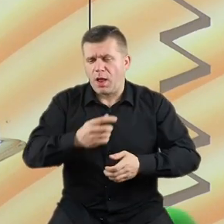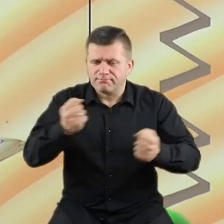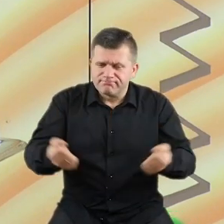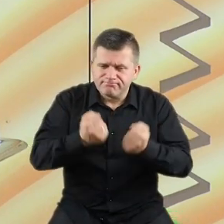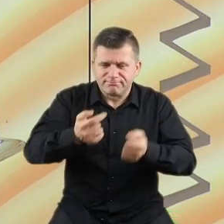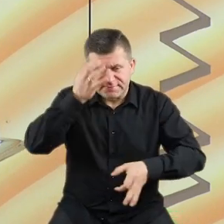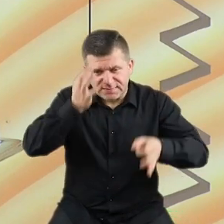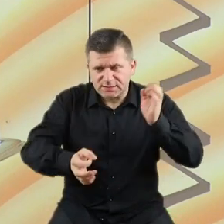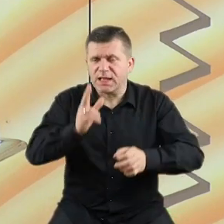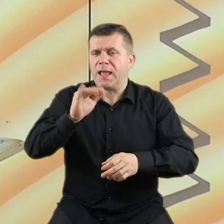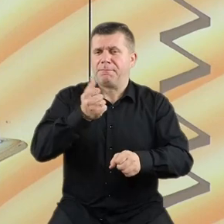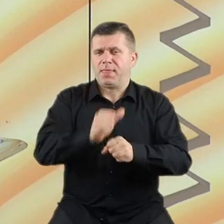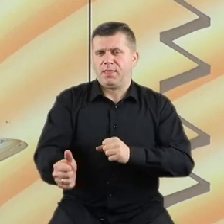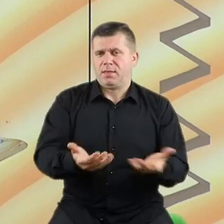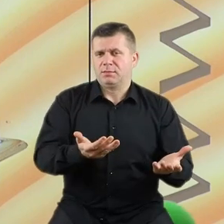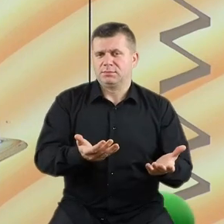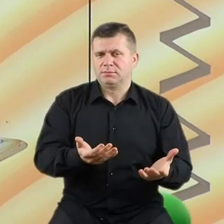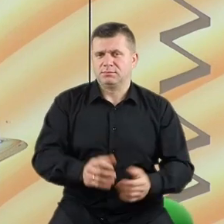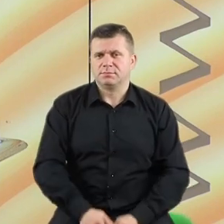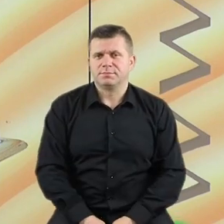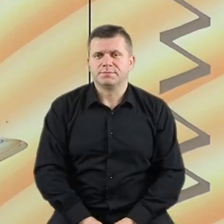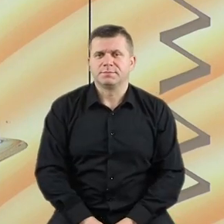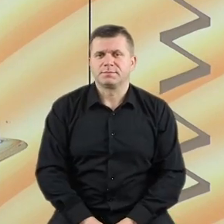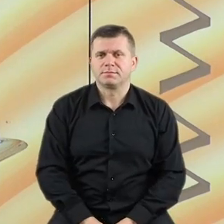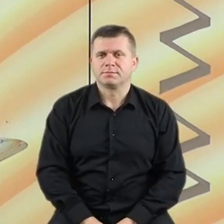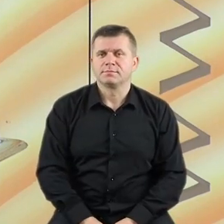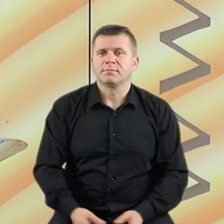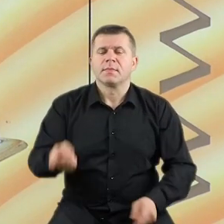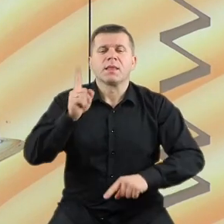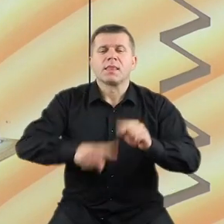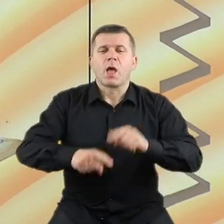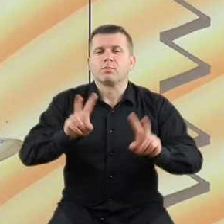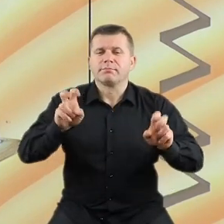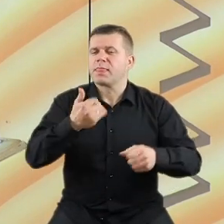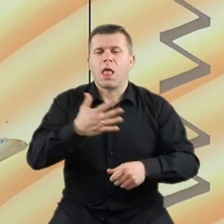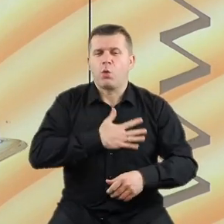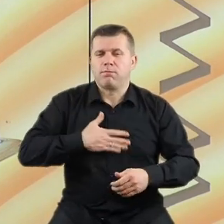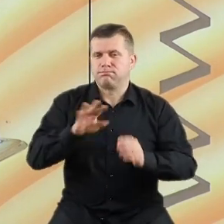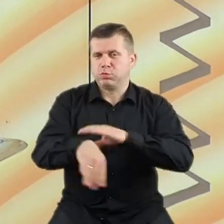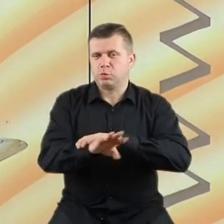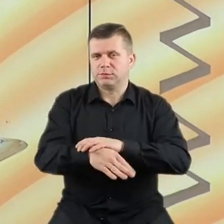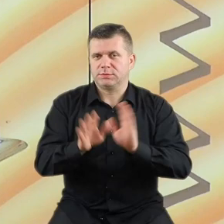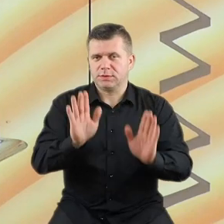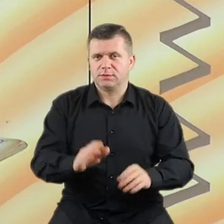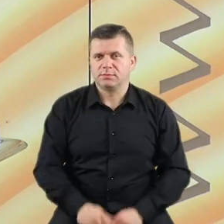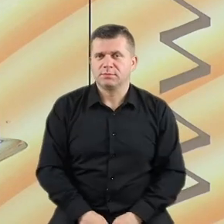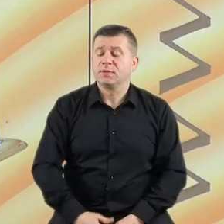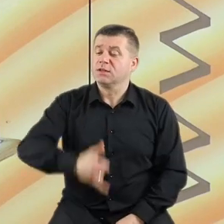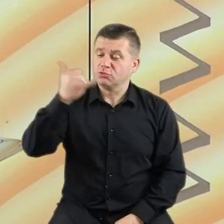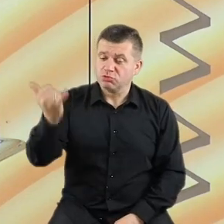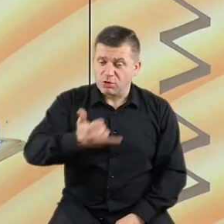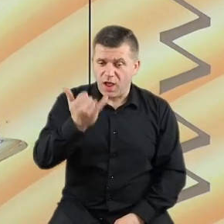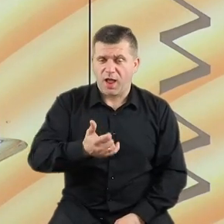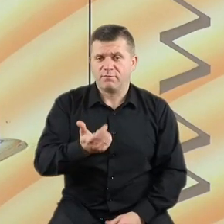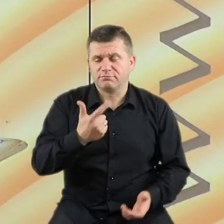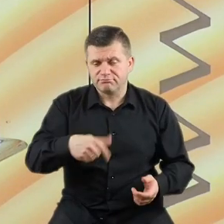zabiega, cały czas się zastanawia, kim jest. A ponieważ natura nie lubi pustki. I to jest tak z tymi naczyniami połączonymi. Zawsze się